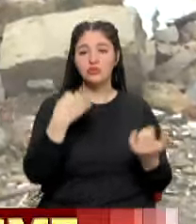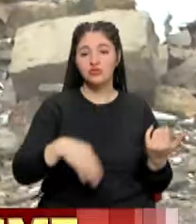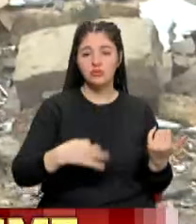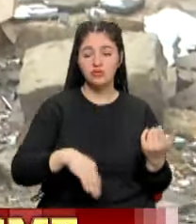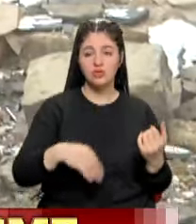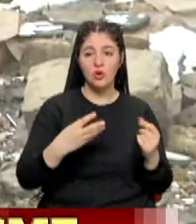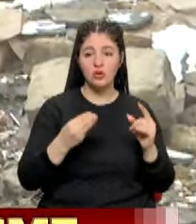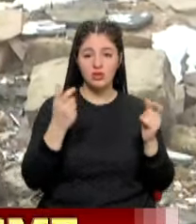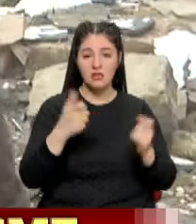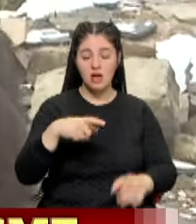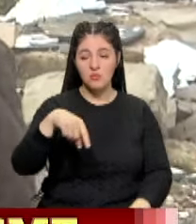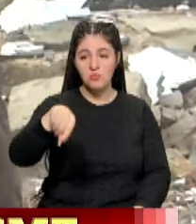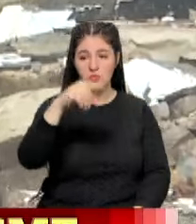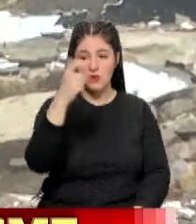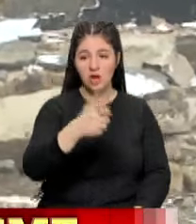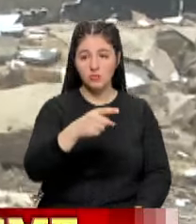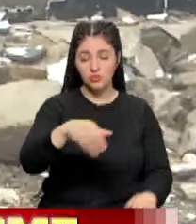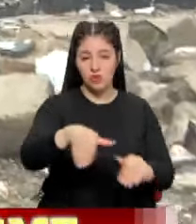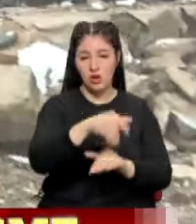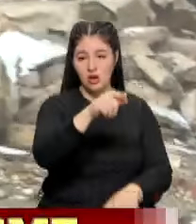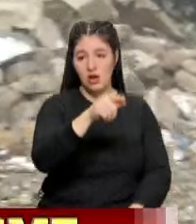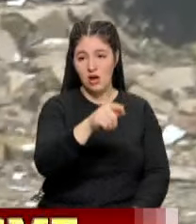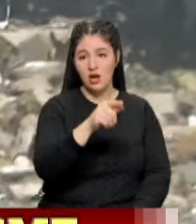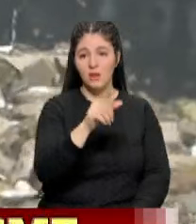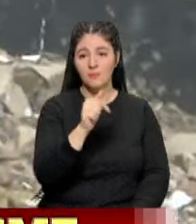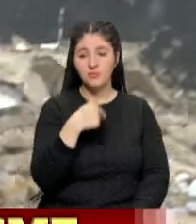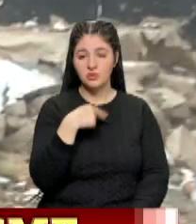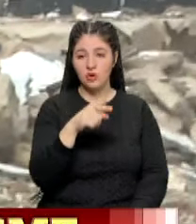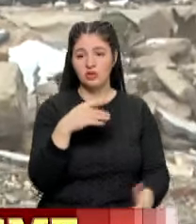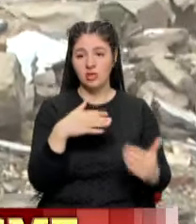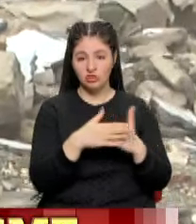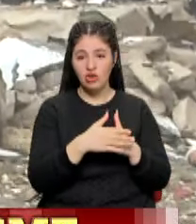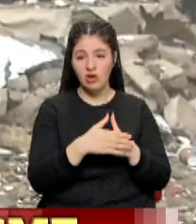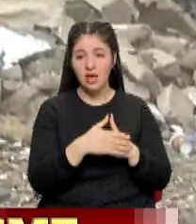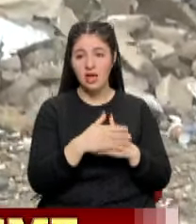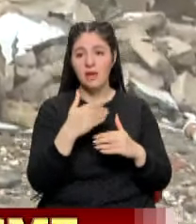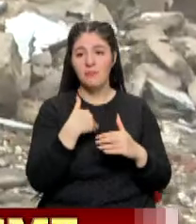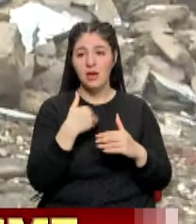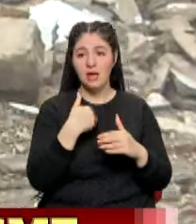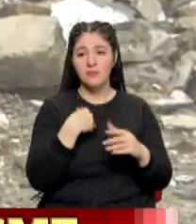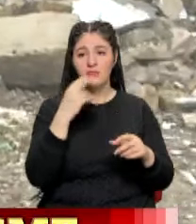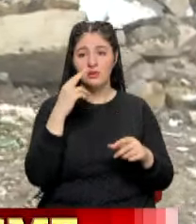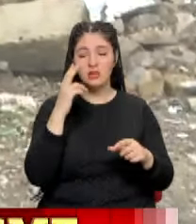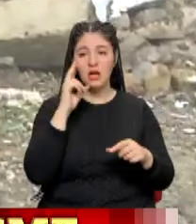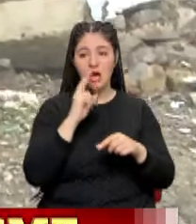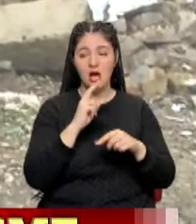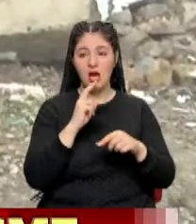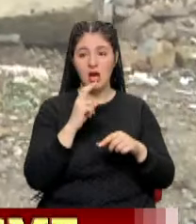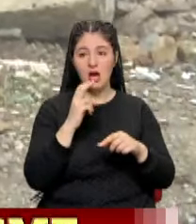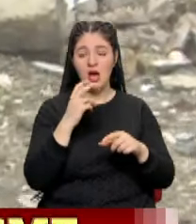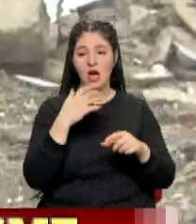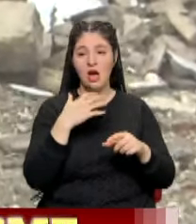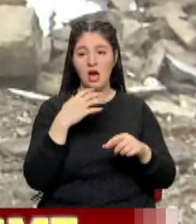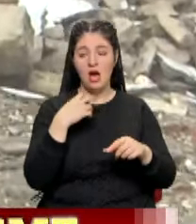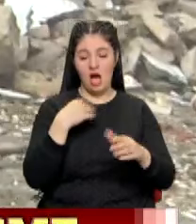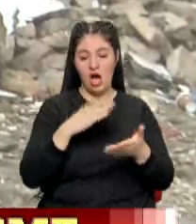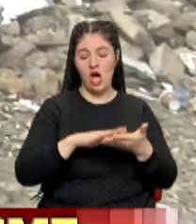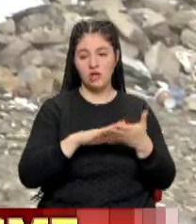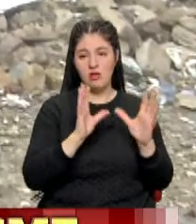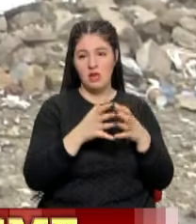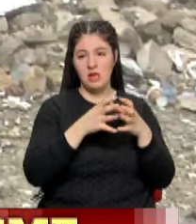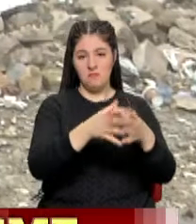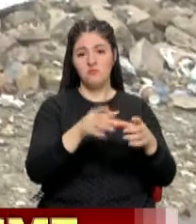çalındığı yer burada, bu sokakta oldu. İşte biz o gece, benim de anılarımdan bir tanesi, buradaydık